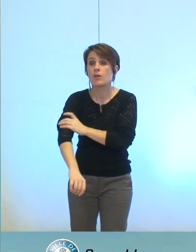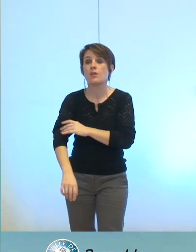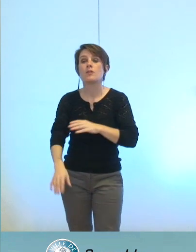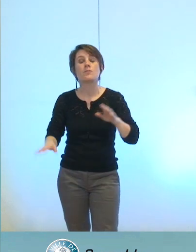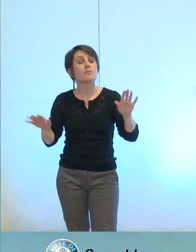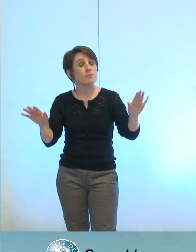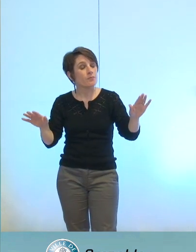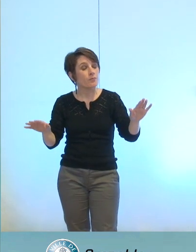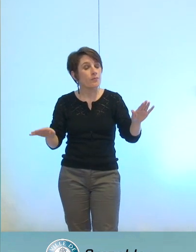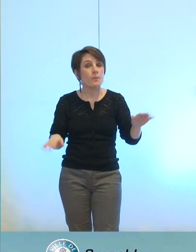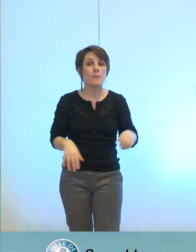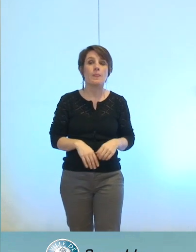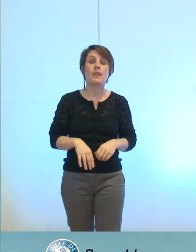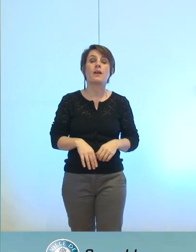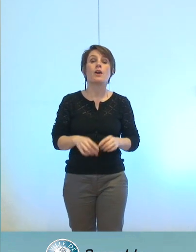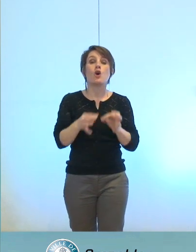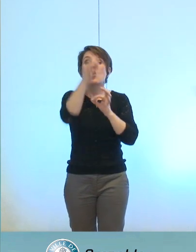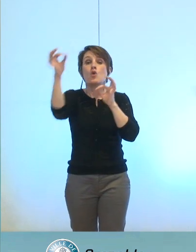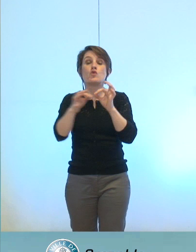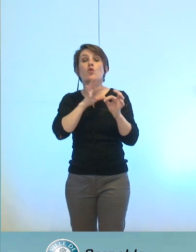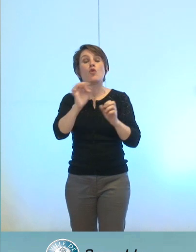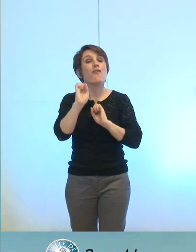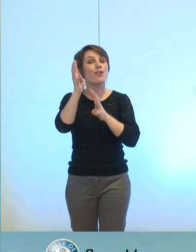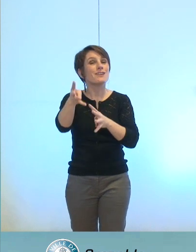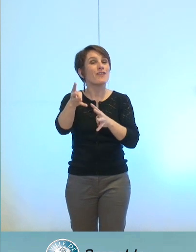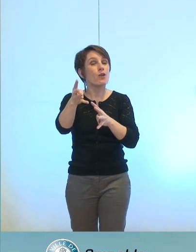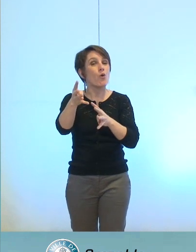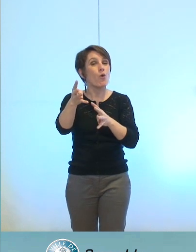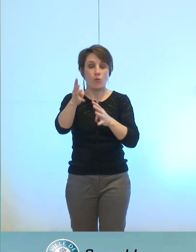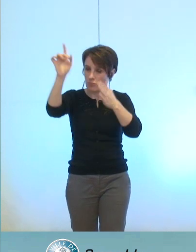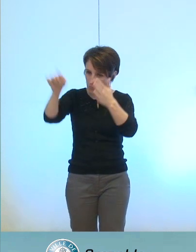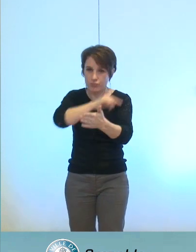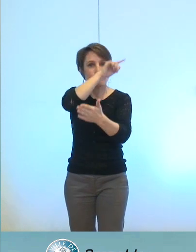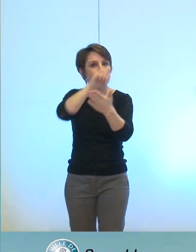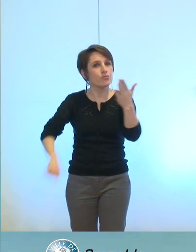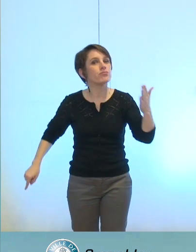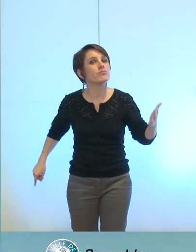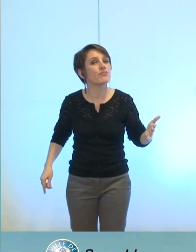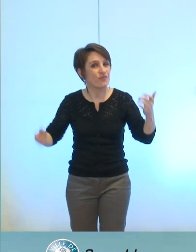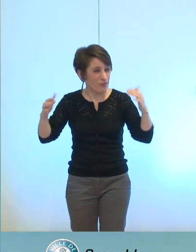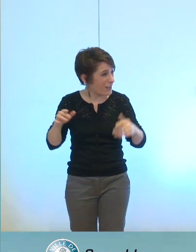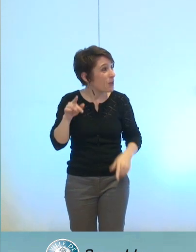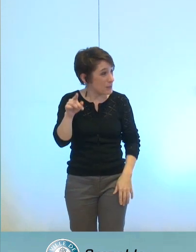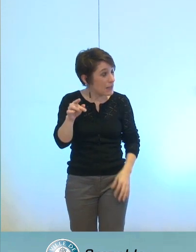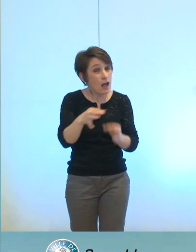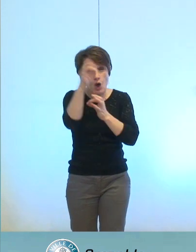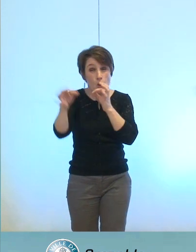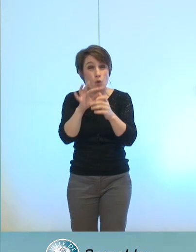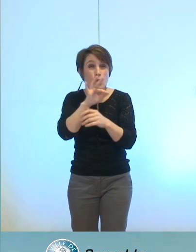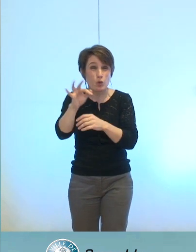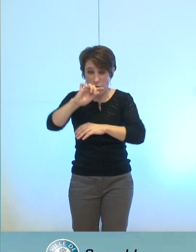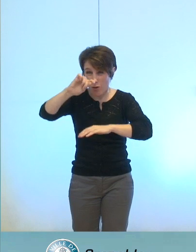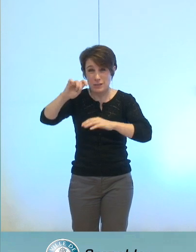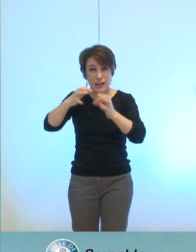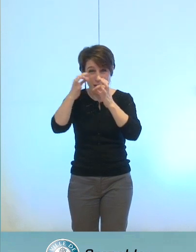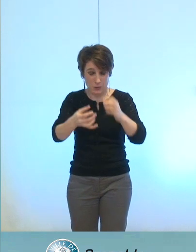abandon du passage du Tour de France qui génère pourtant 15 fois plus 15 fois plus de retombée économique